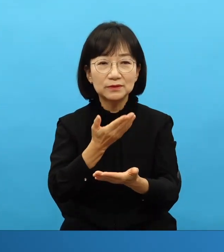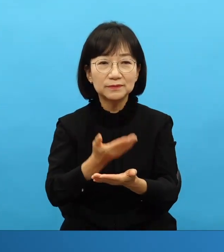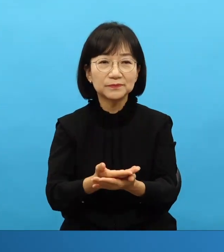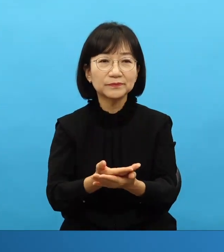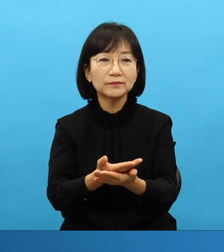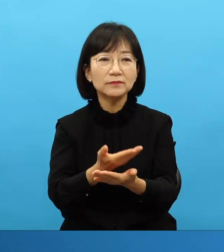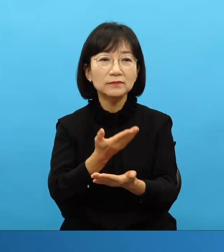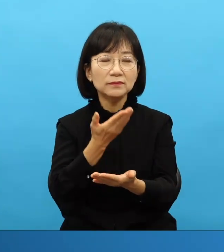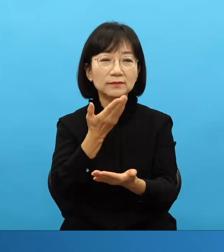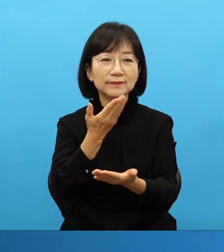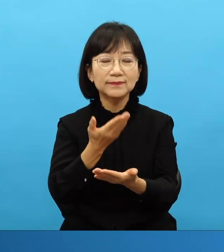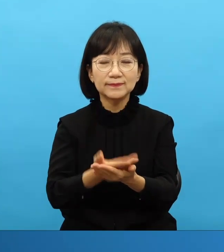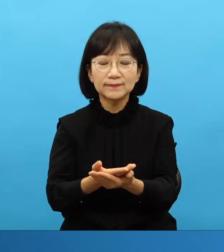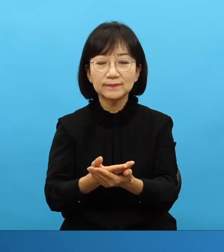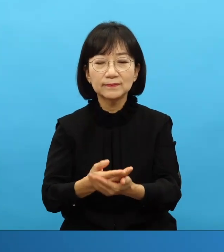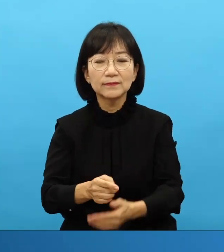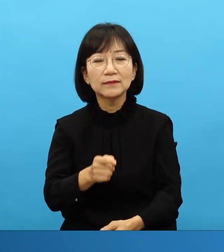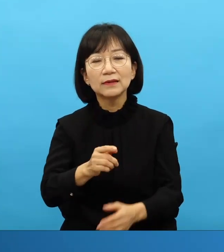나타내소서.